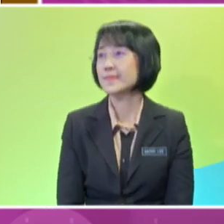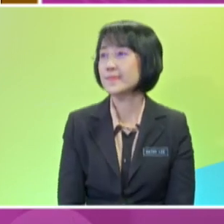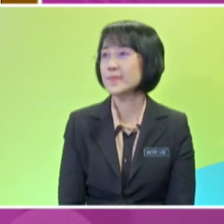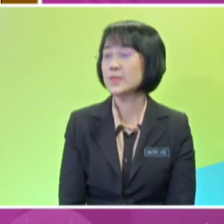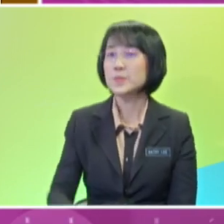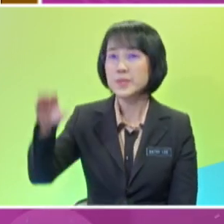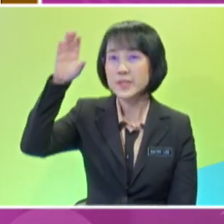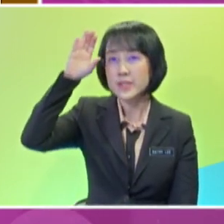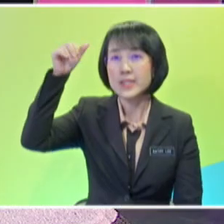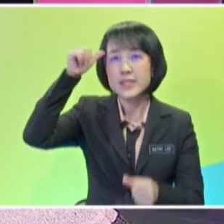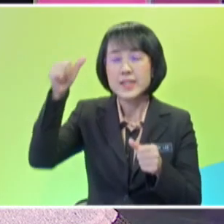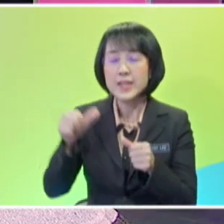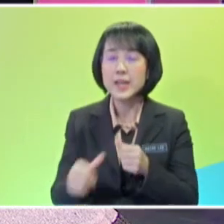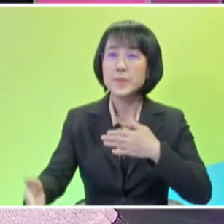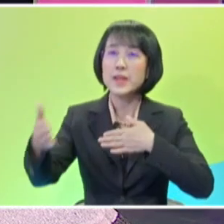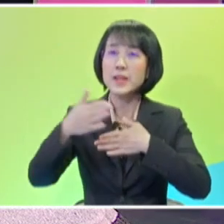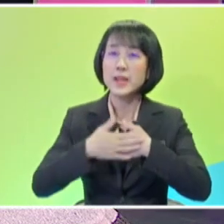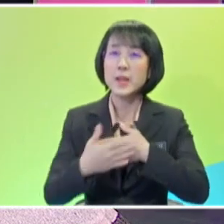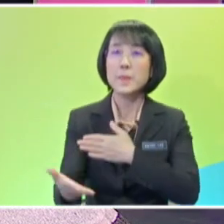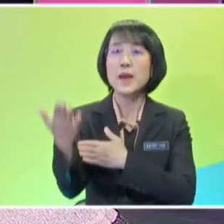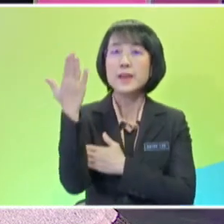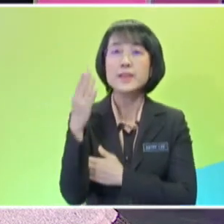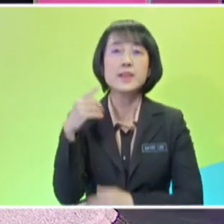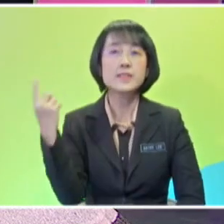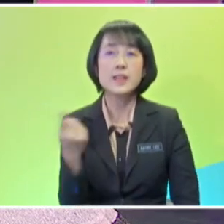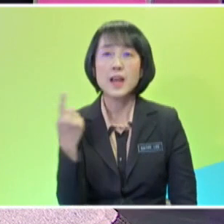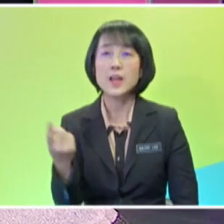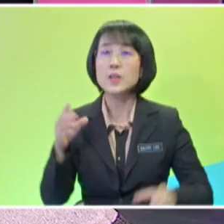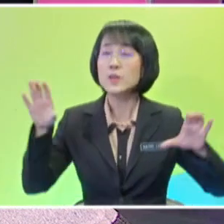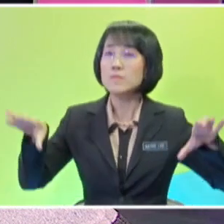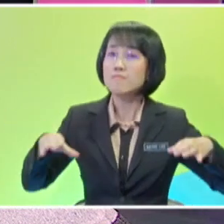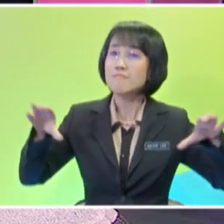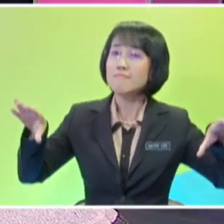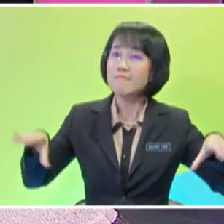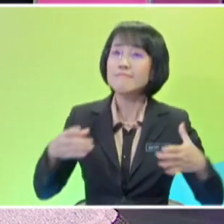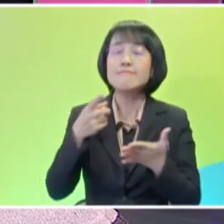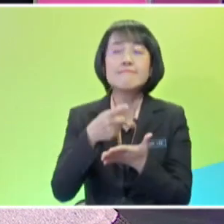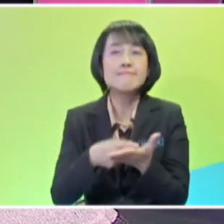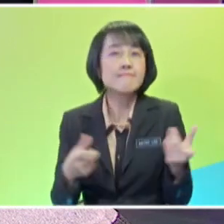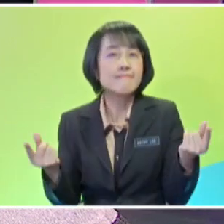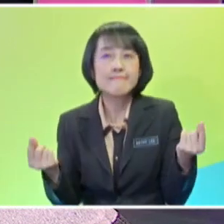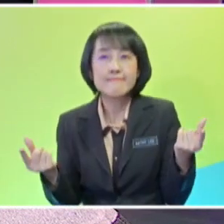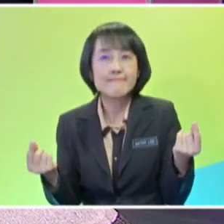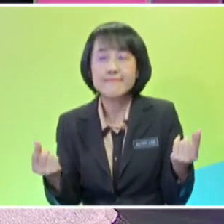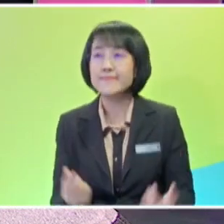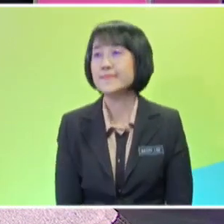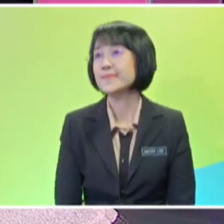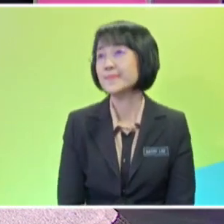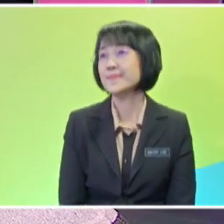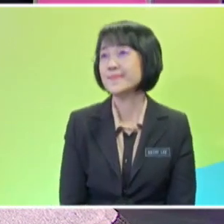pagi selalu kita buah apel pagi waktu pagi kita buah apel